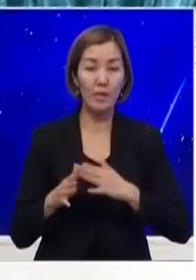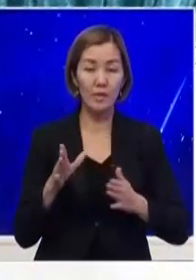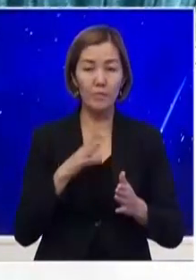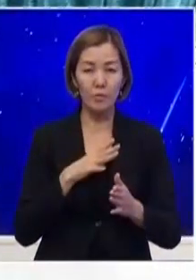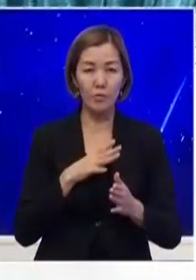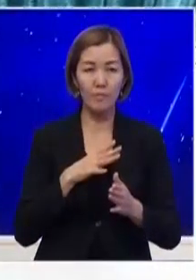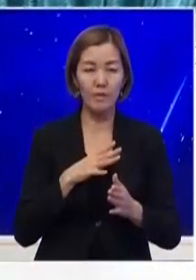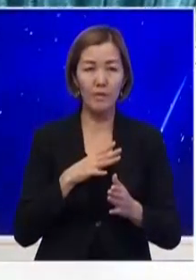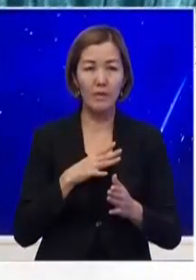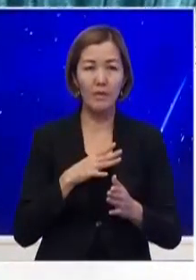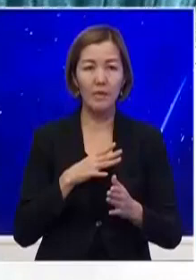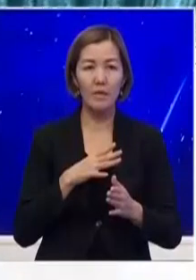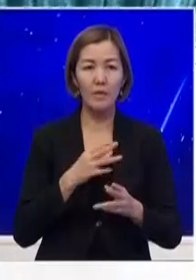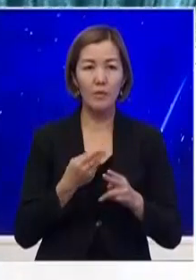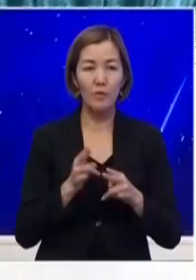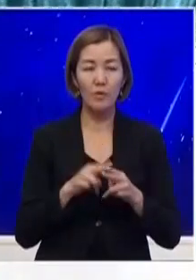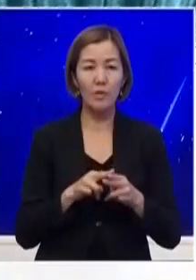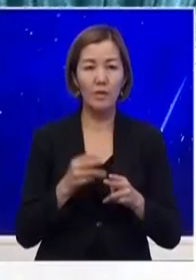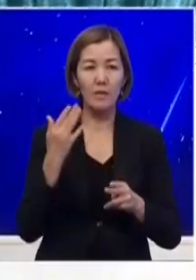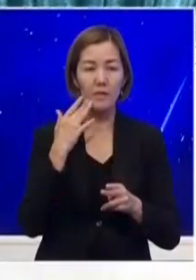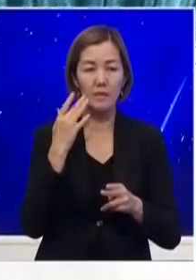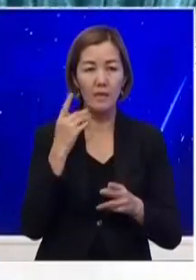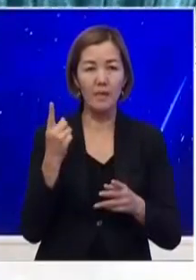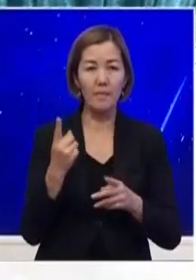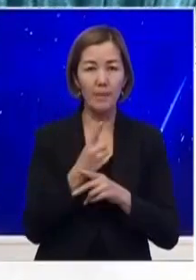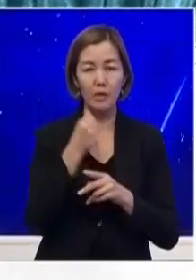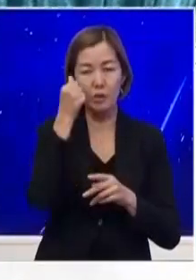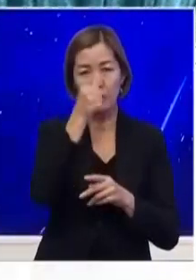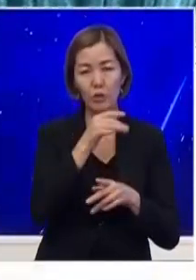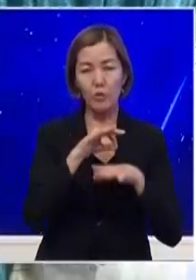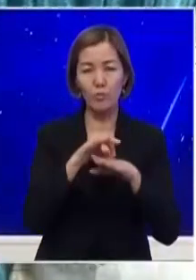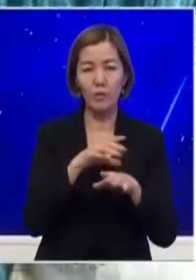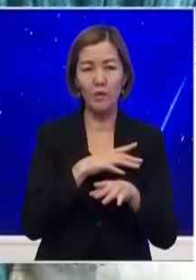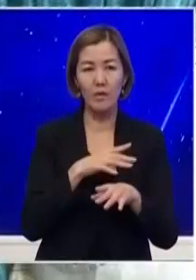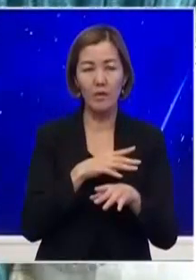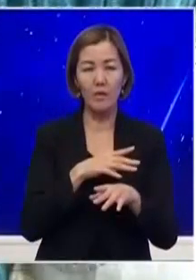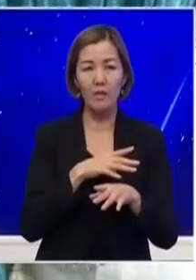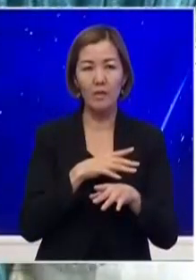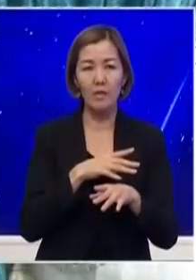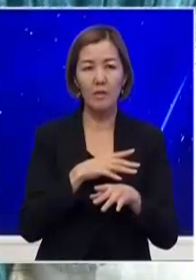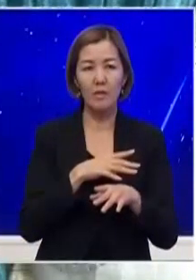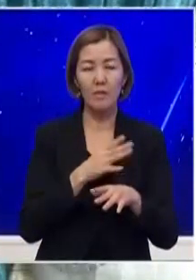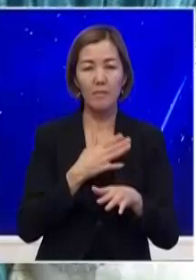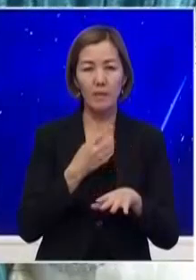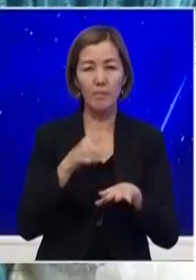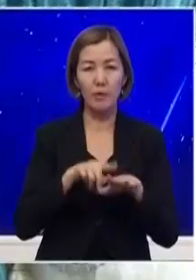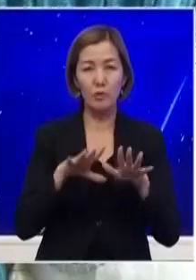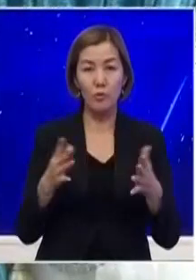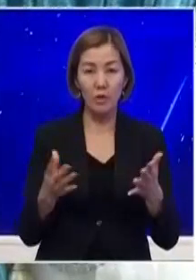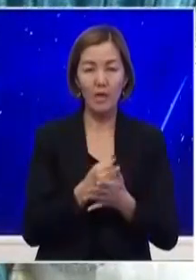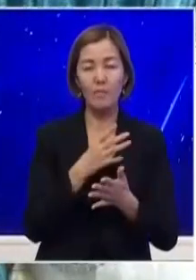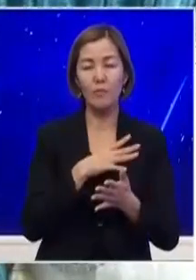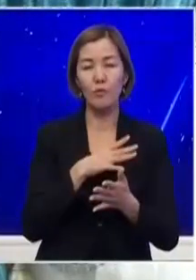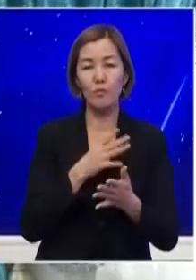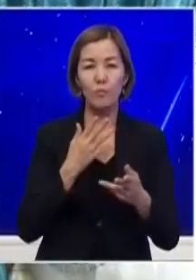айтып жеткізе алмаймын. Өйткені ең бірінші жылы ұйымдастырылған жарыс және ең бірінші ұйымдастырылған жарыстан бірінші рет бірінші